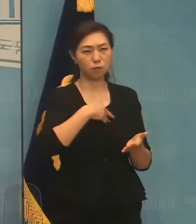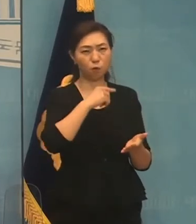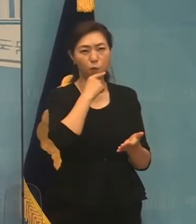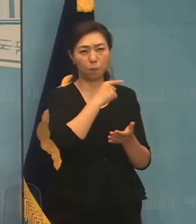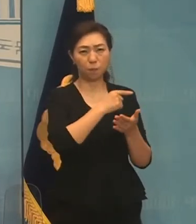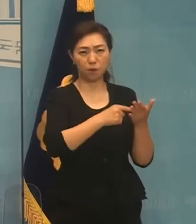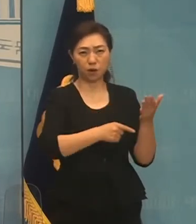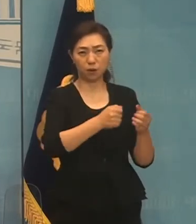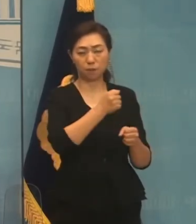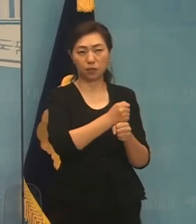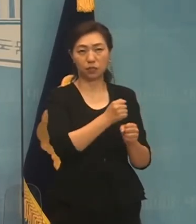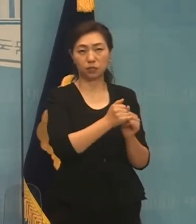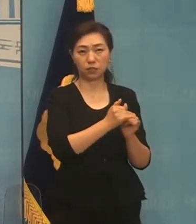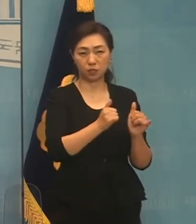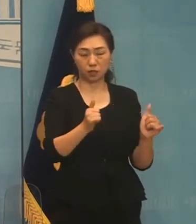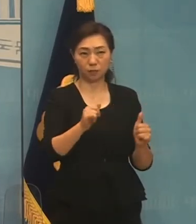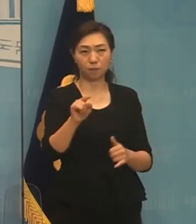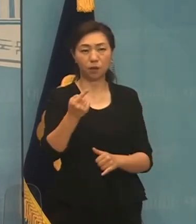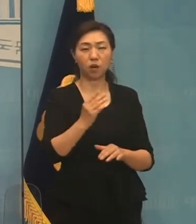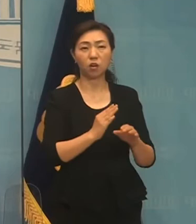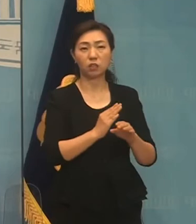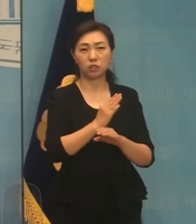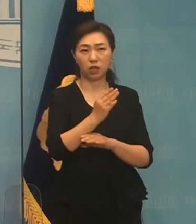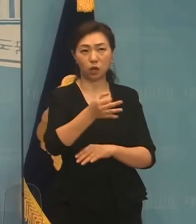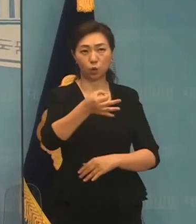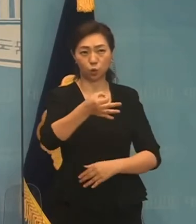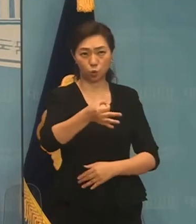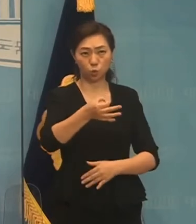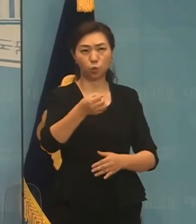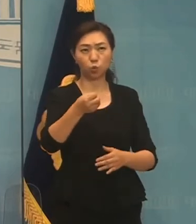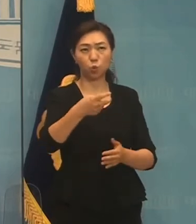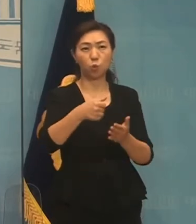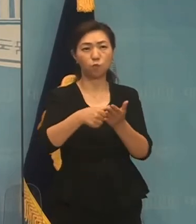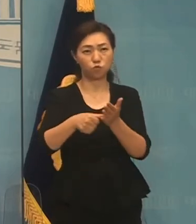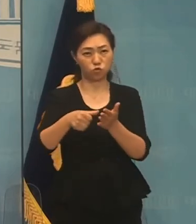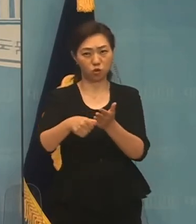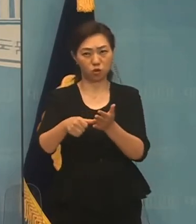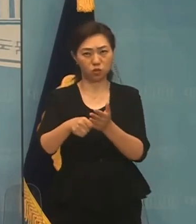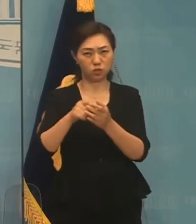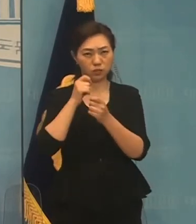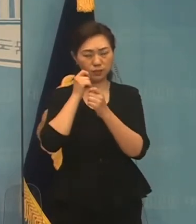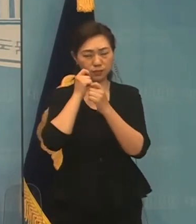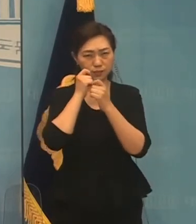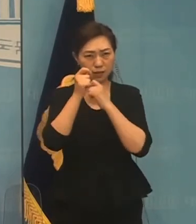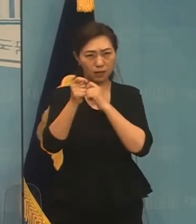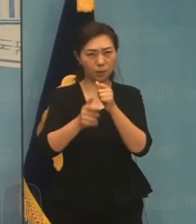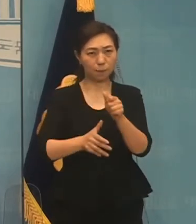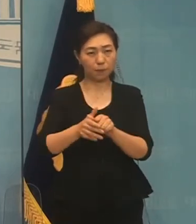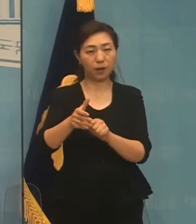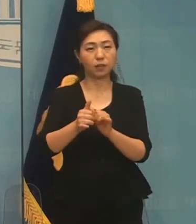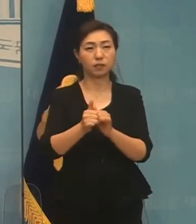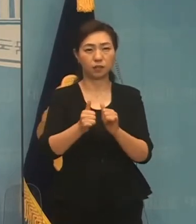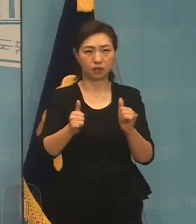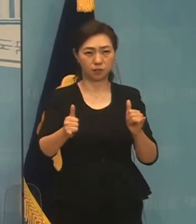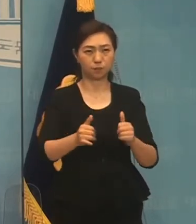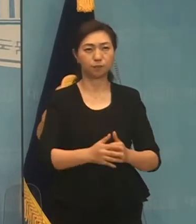100원 이상의 돈과 물품을 사기친 자,